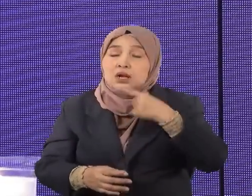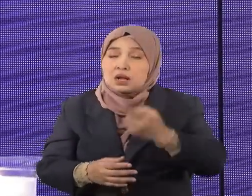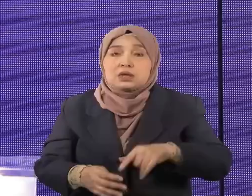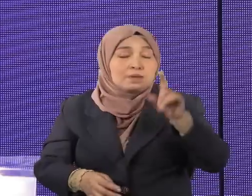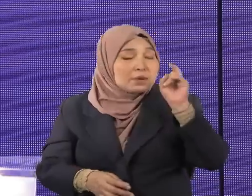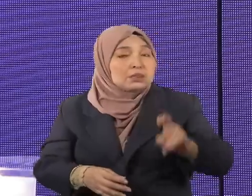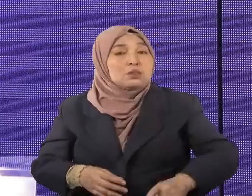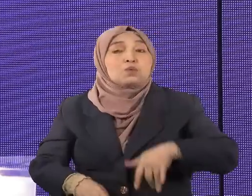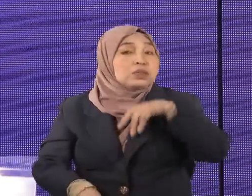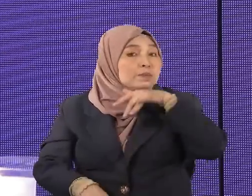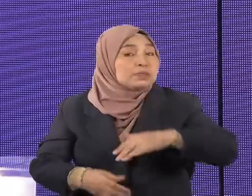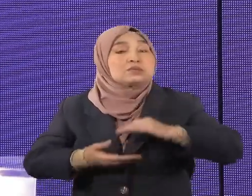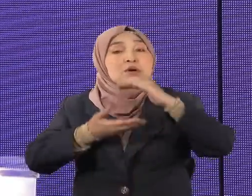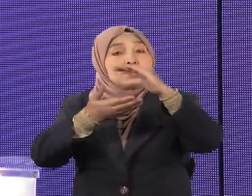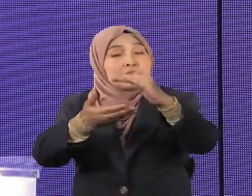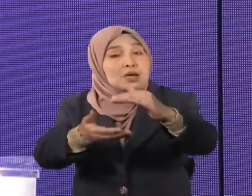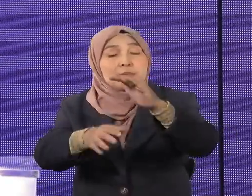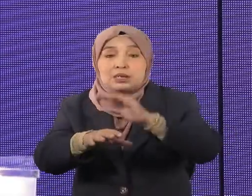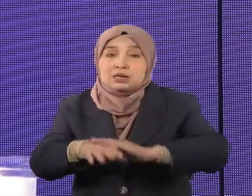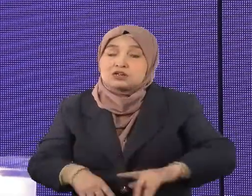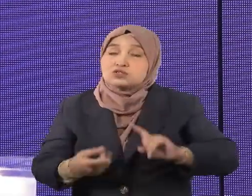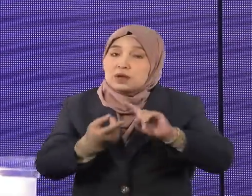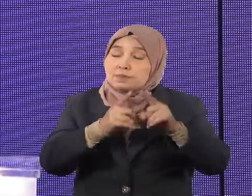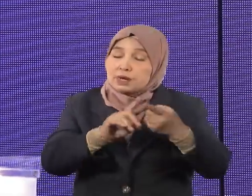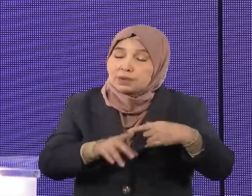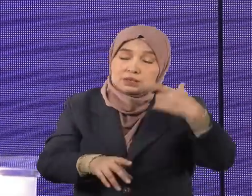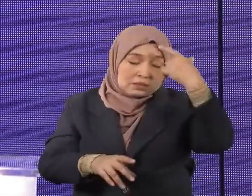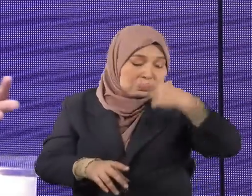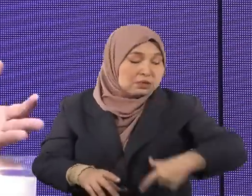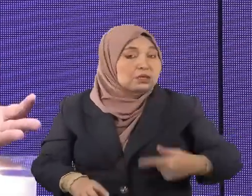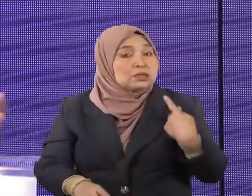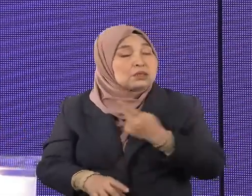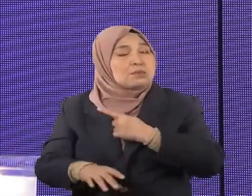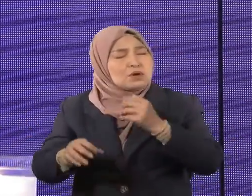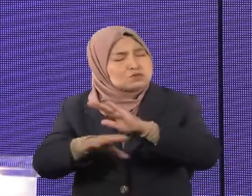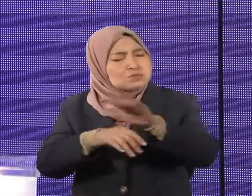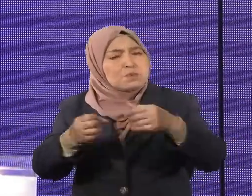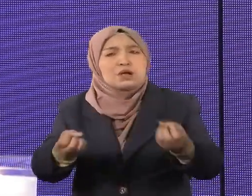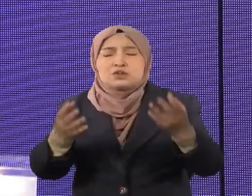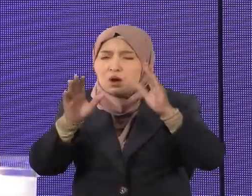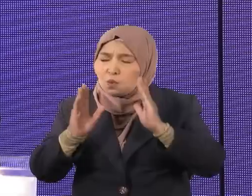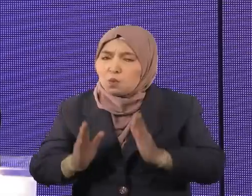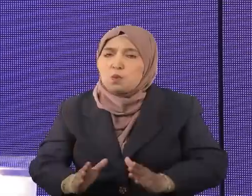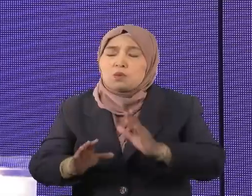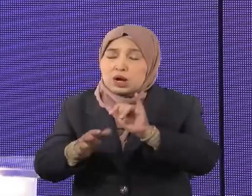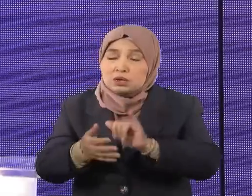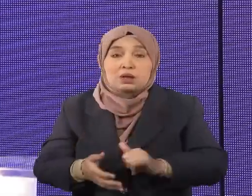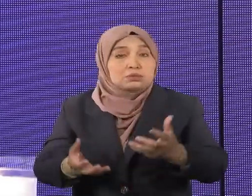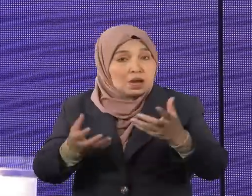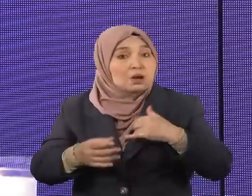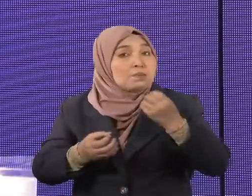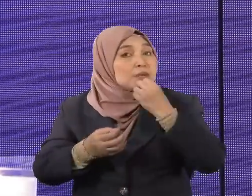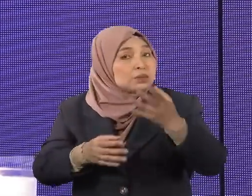Nabi sampaikan kepada sahabat, yang perlu kita sampaikan pada diri kita kepada orang ramai Ustaznya. Aunabbi'ukum, mahukah aku